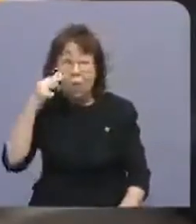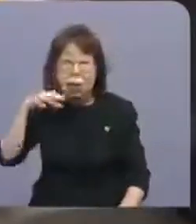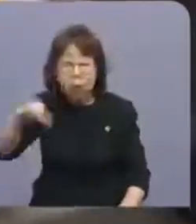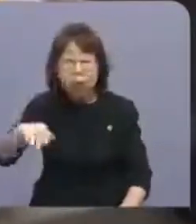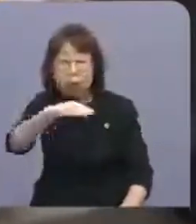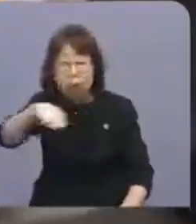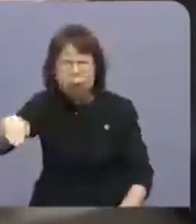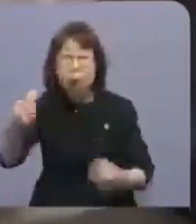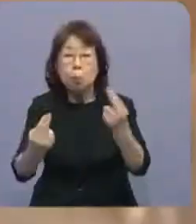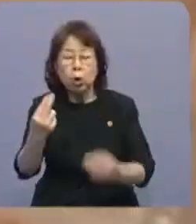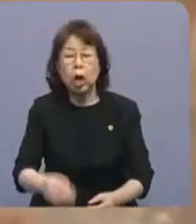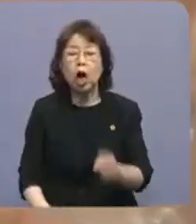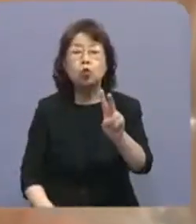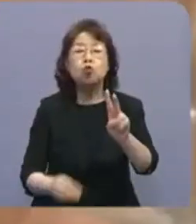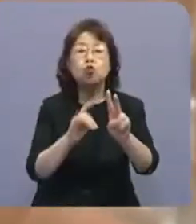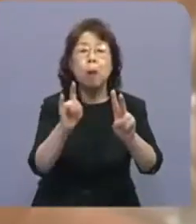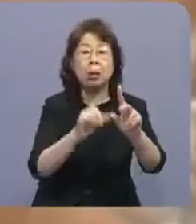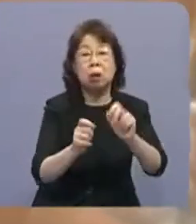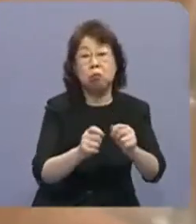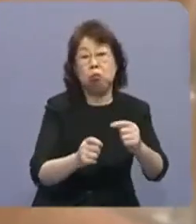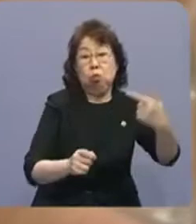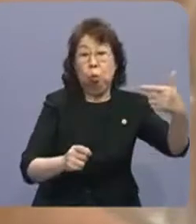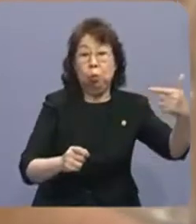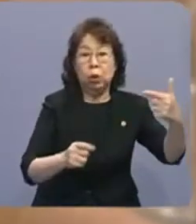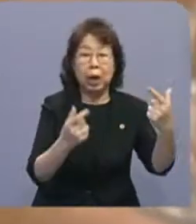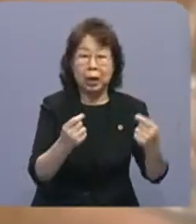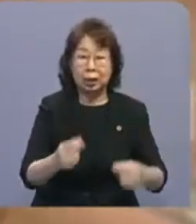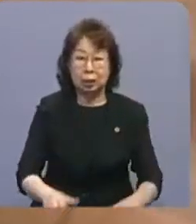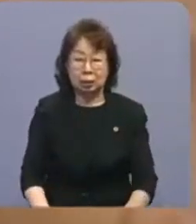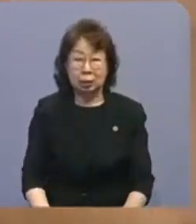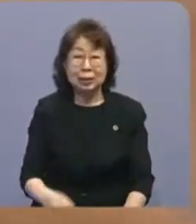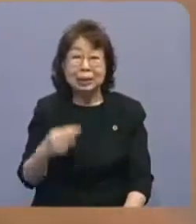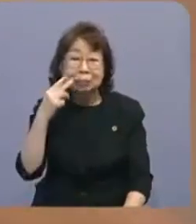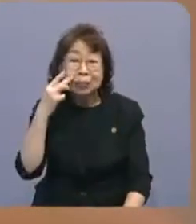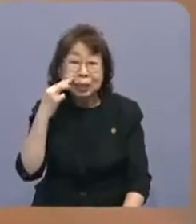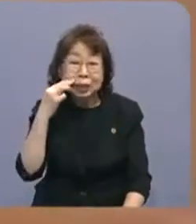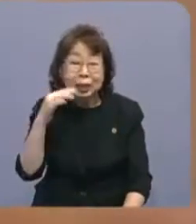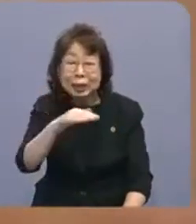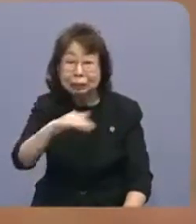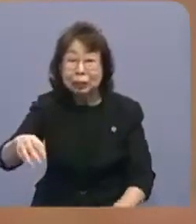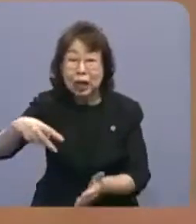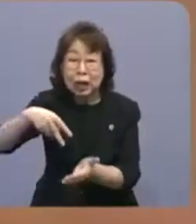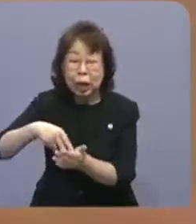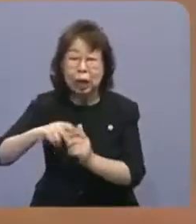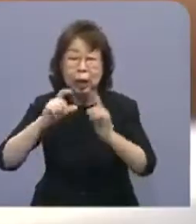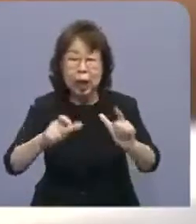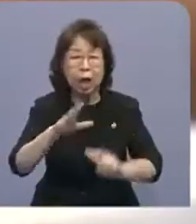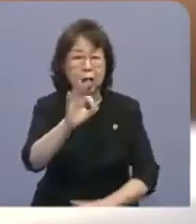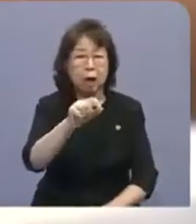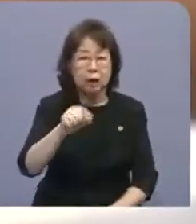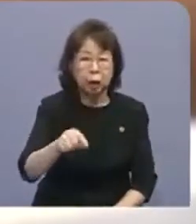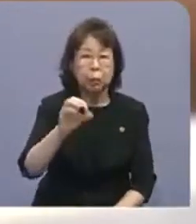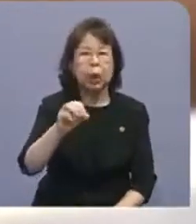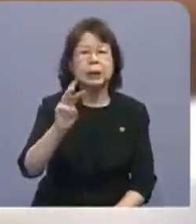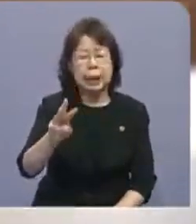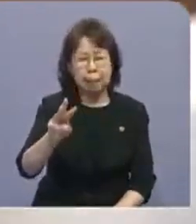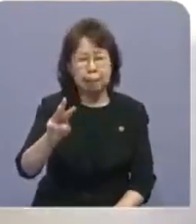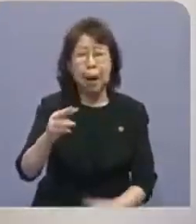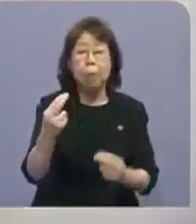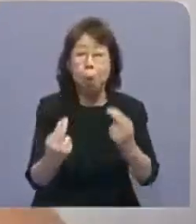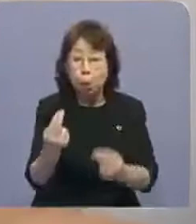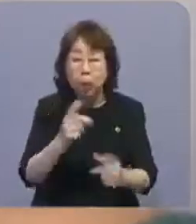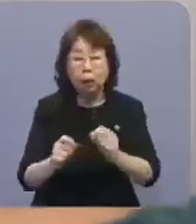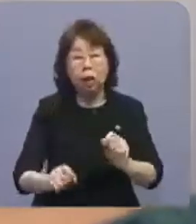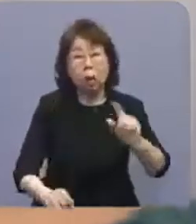기준 보다 2배 이상 높은 수치입니다 캘리포니아에서 제시한 기준인 0.03 b 티비 보다 높기